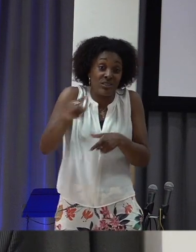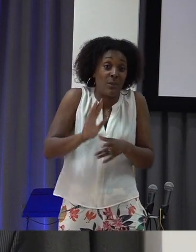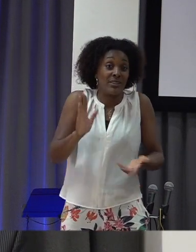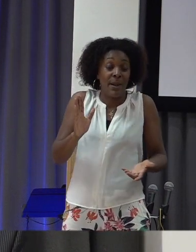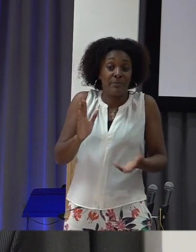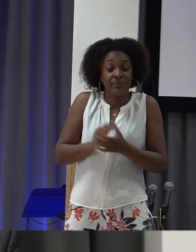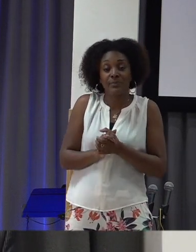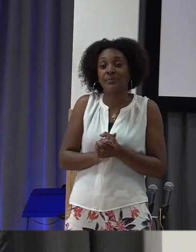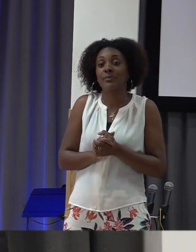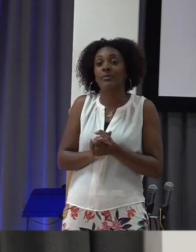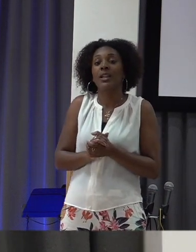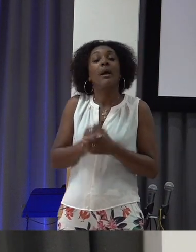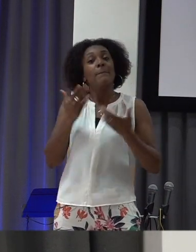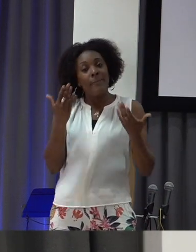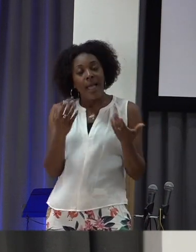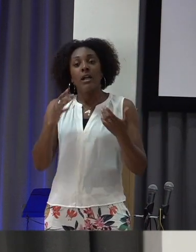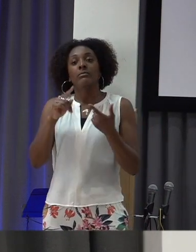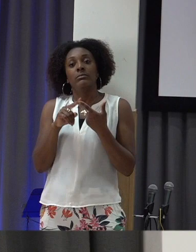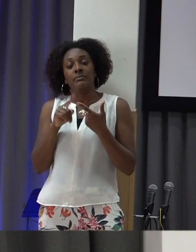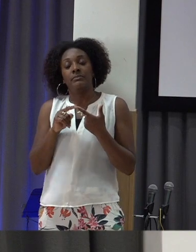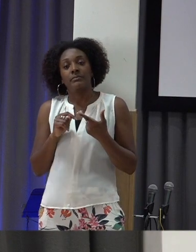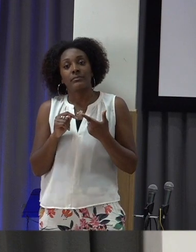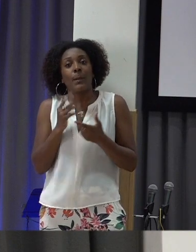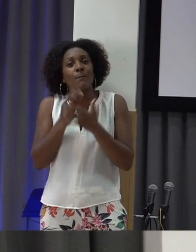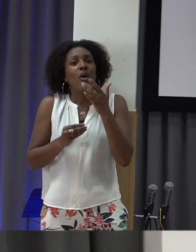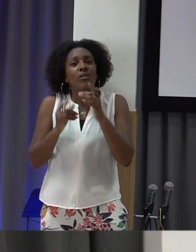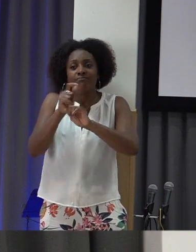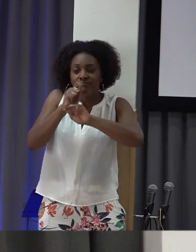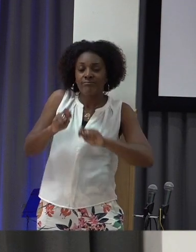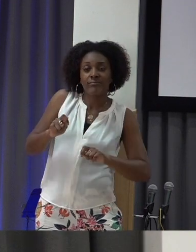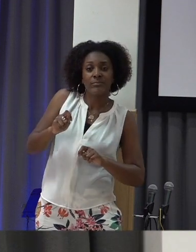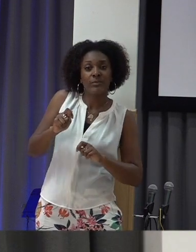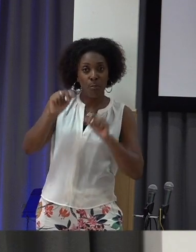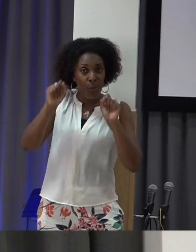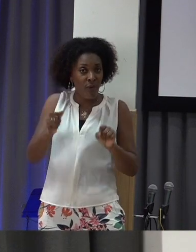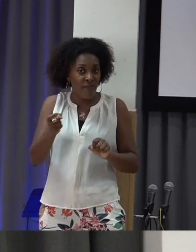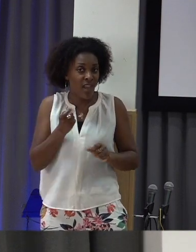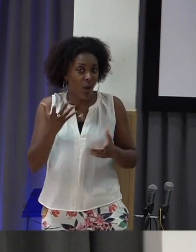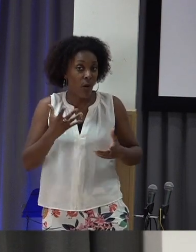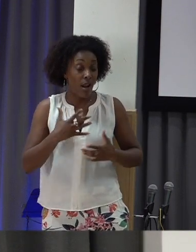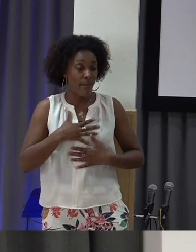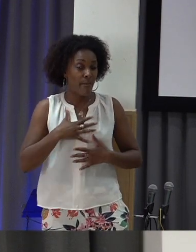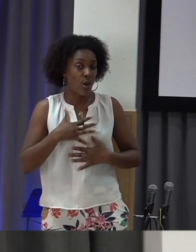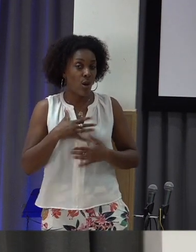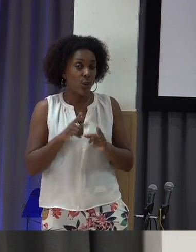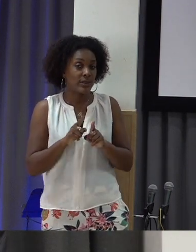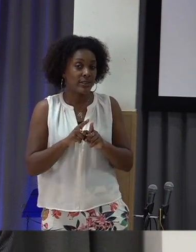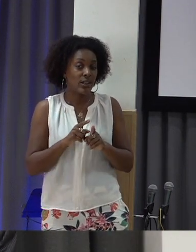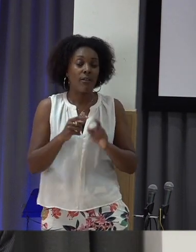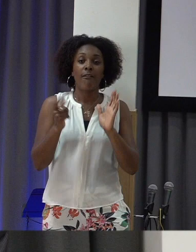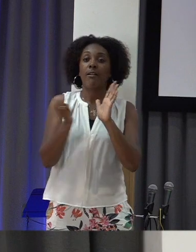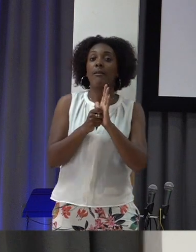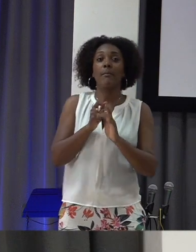L'intolérance peut aussi naître de la peur. Quand un homme ne se sent pas bien ou bien assuré dans ses